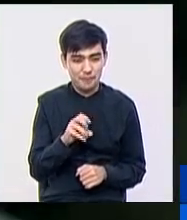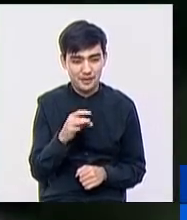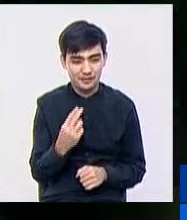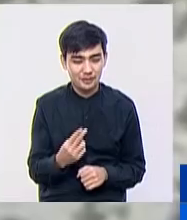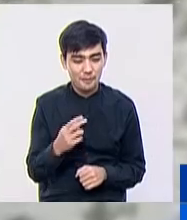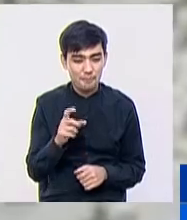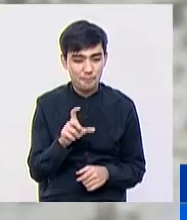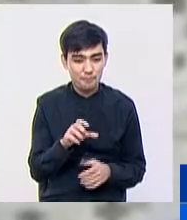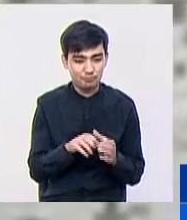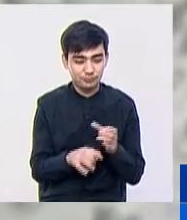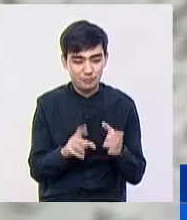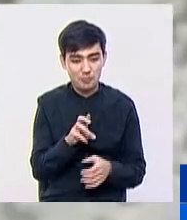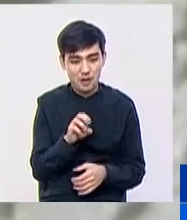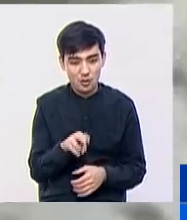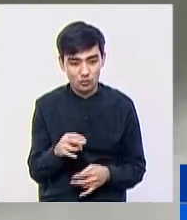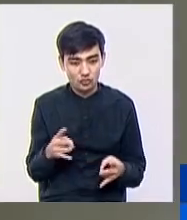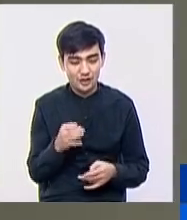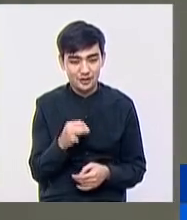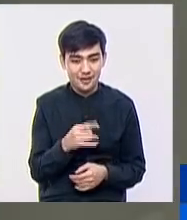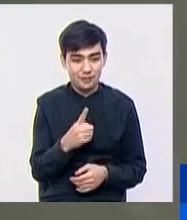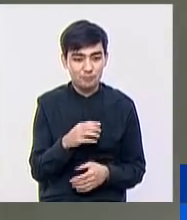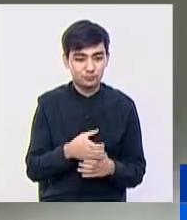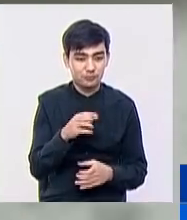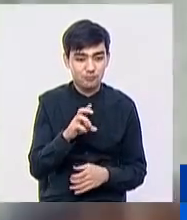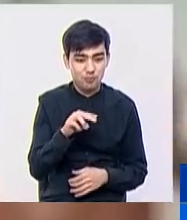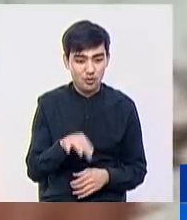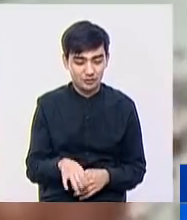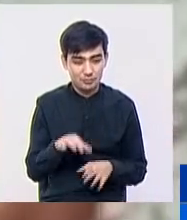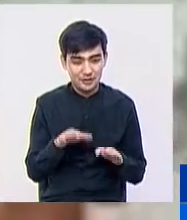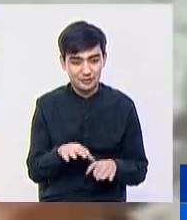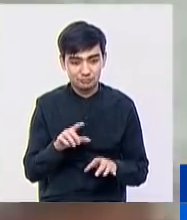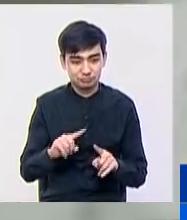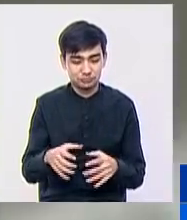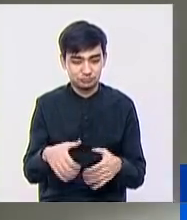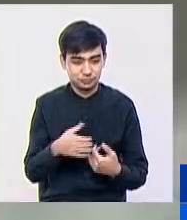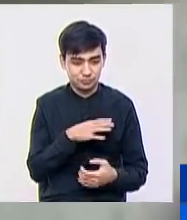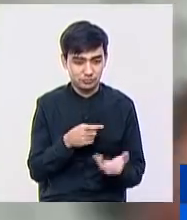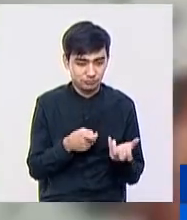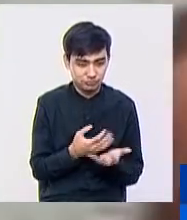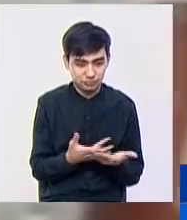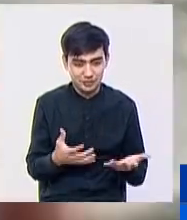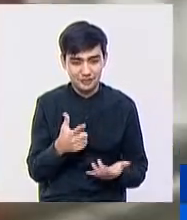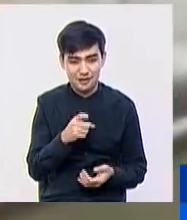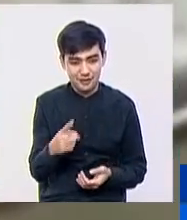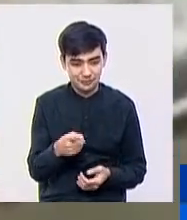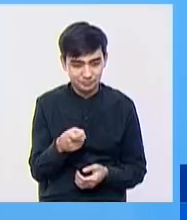Однако в Карагандинской области при досмотре на одном из блокпостов стражи порядка изъяли ружья и газовый